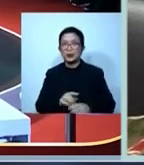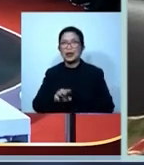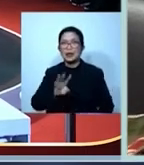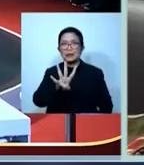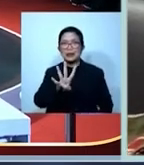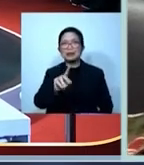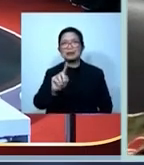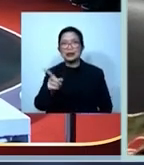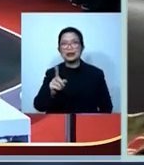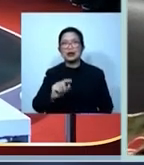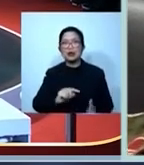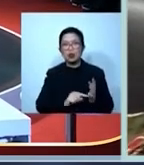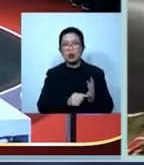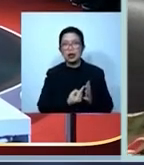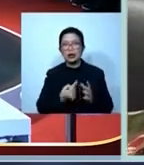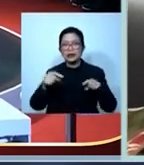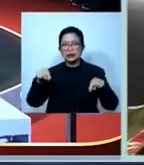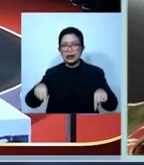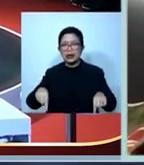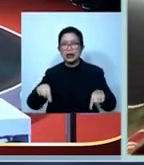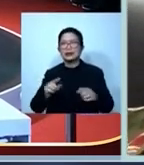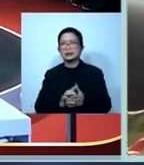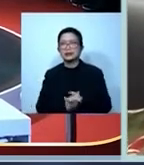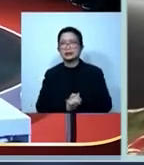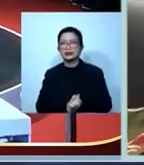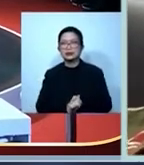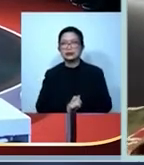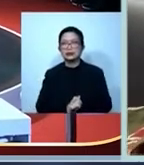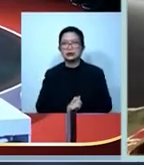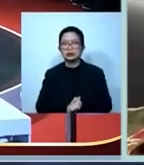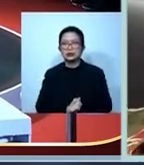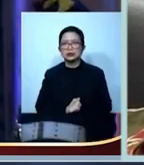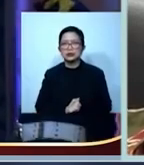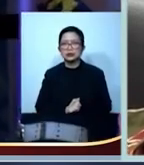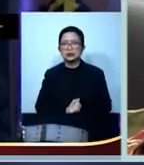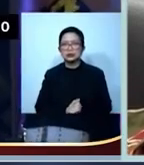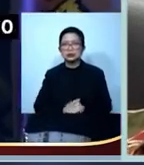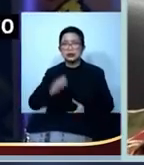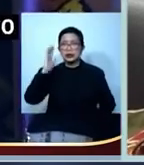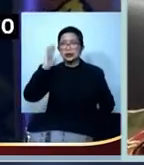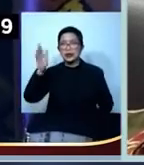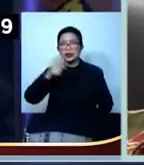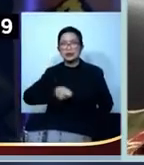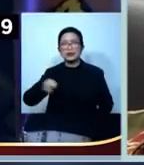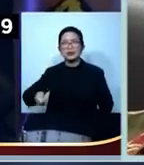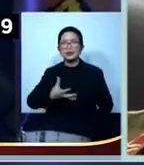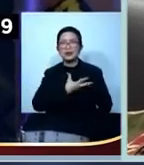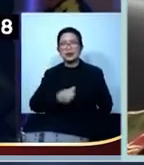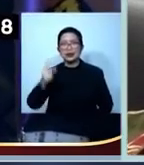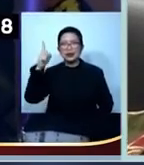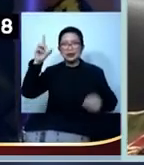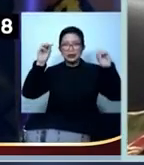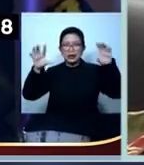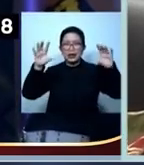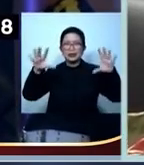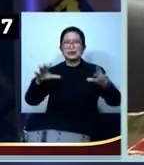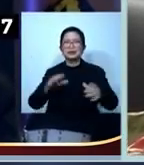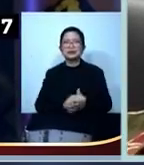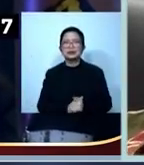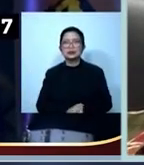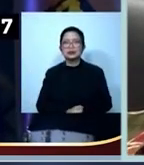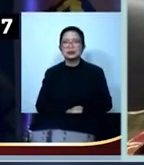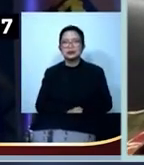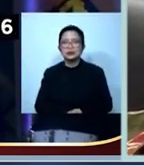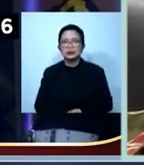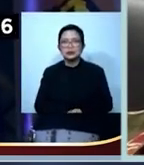belum lama ketika mereka lahir sebagai. Artinya memang ini juga menjadi perlu pembelajaran. Bukan masalah untuk menyerang